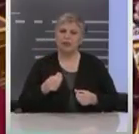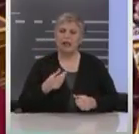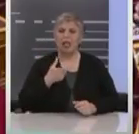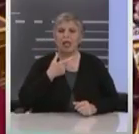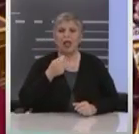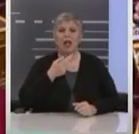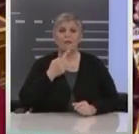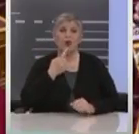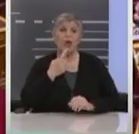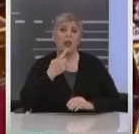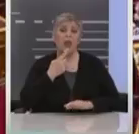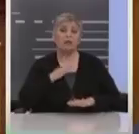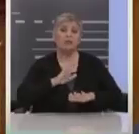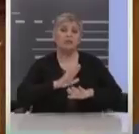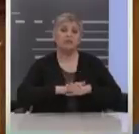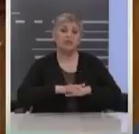επιρρύπτεται την ευθύνη